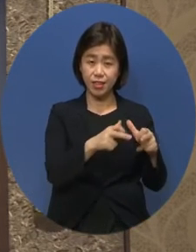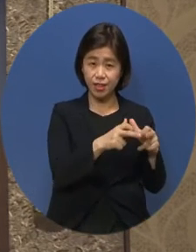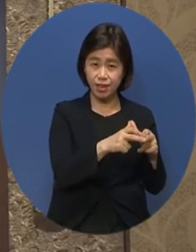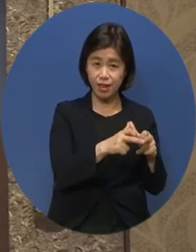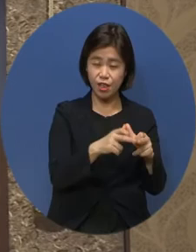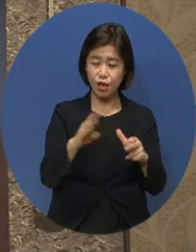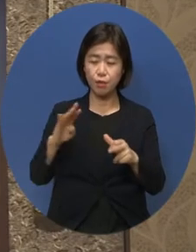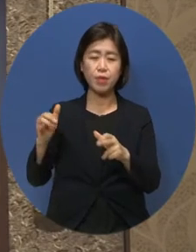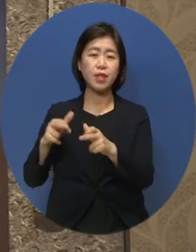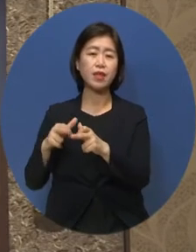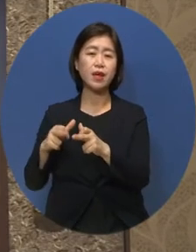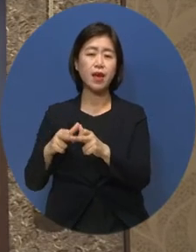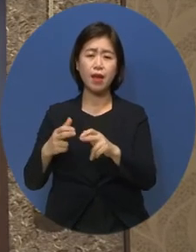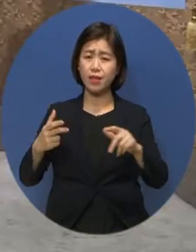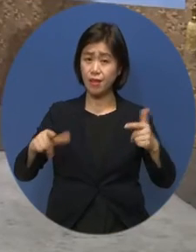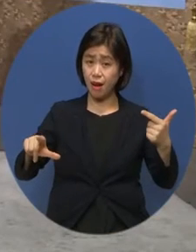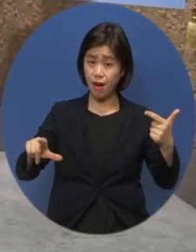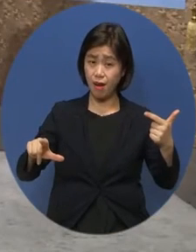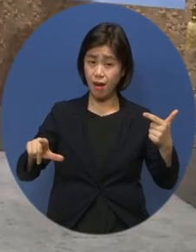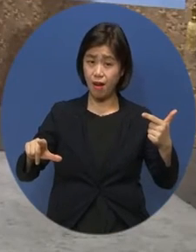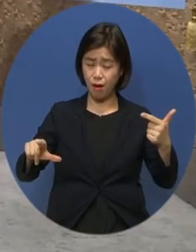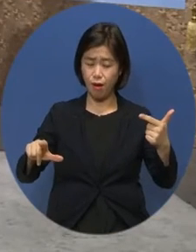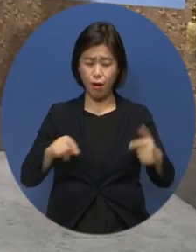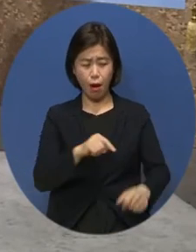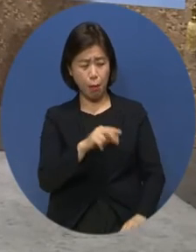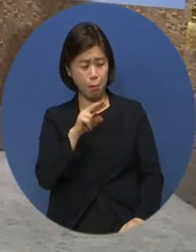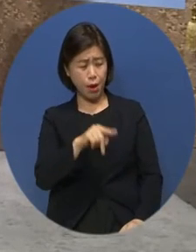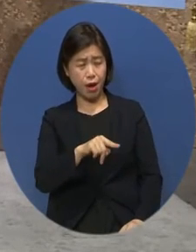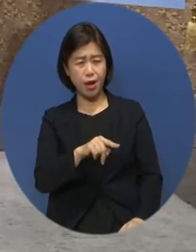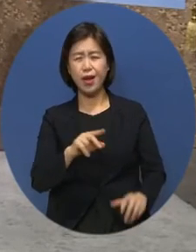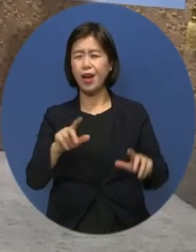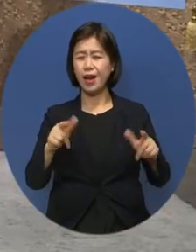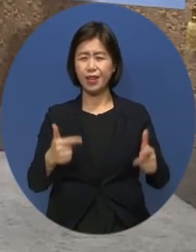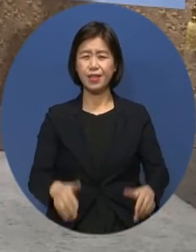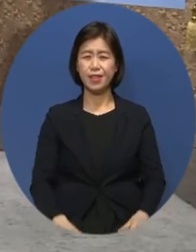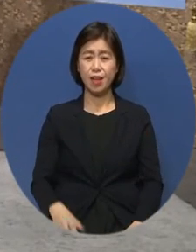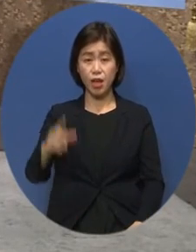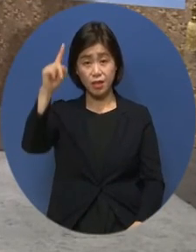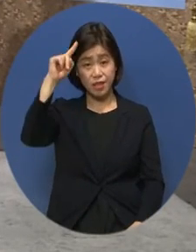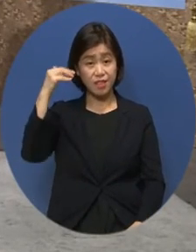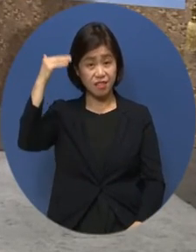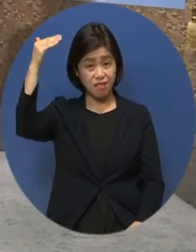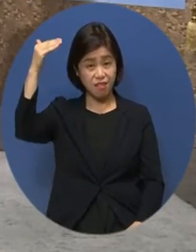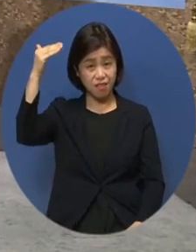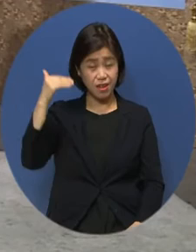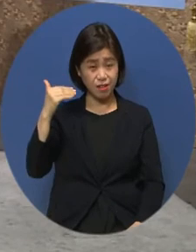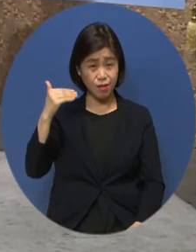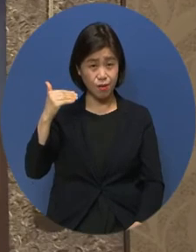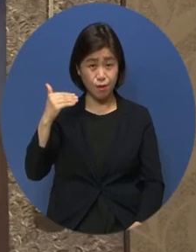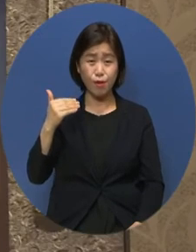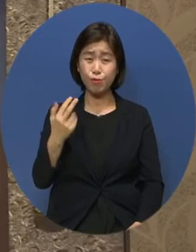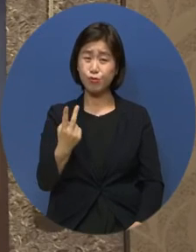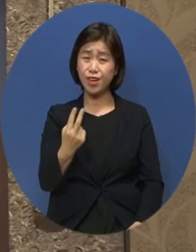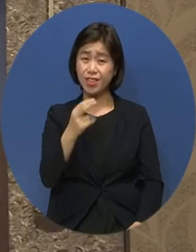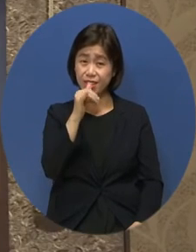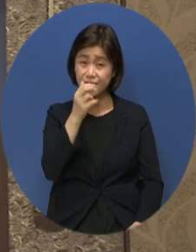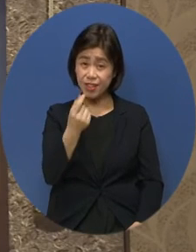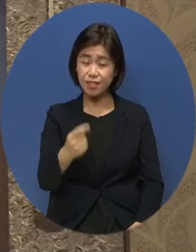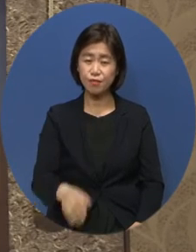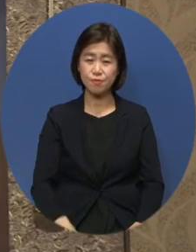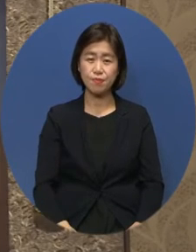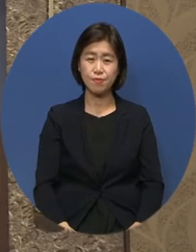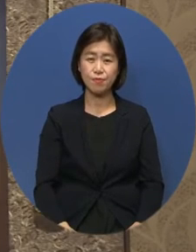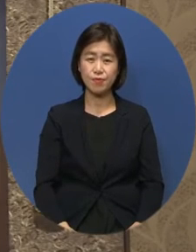틀린 것은 아니거든 그럼 영애 기르고 작은 사람이 있는 것처럼 왔습니다 4 그래서 이런 다르거나 같거나